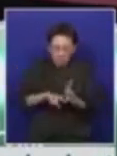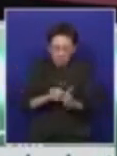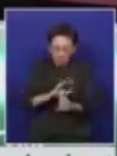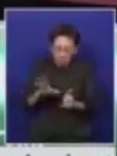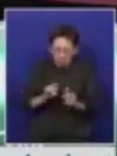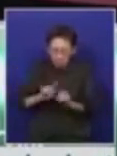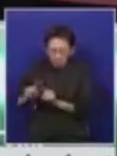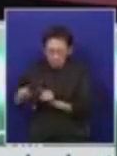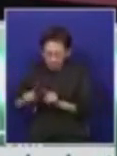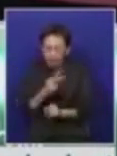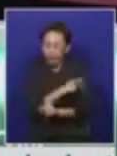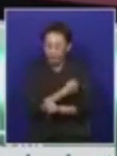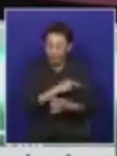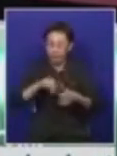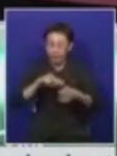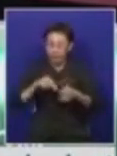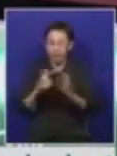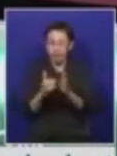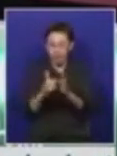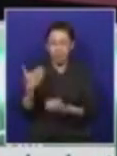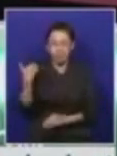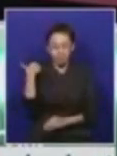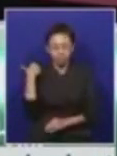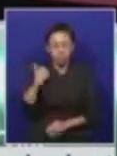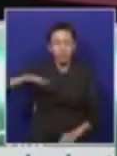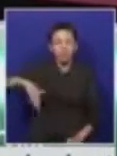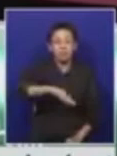แต่อยู่ที่ว่าแต่พวกเราซึ่งเป็น